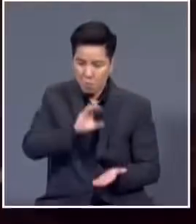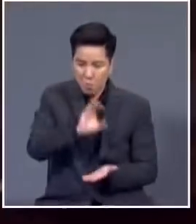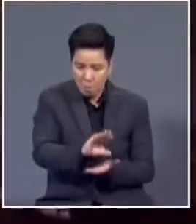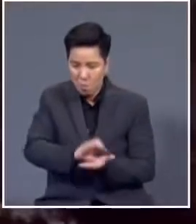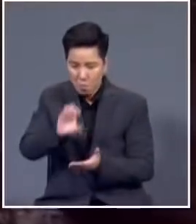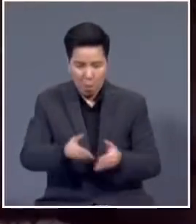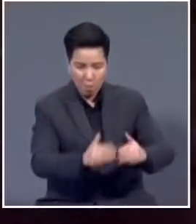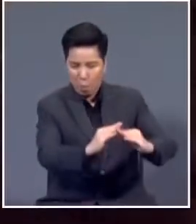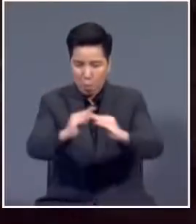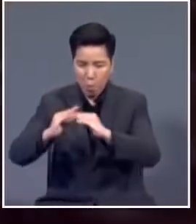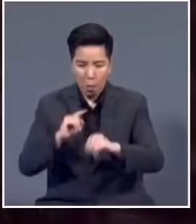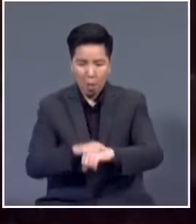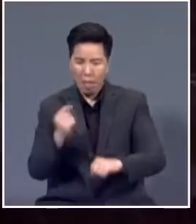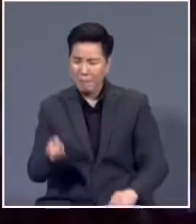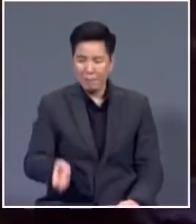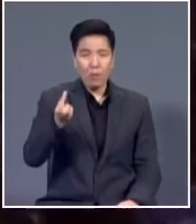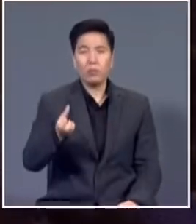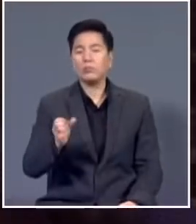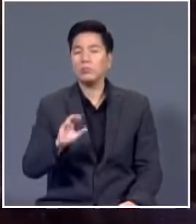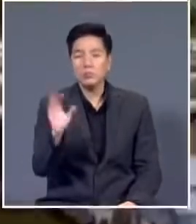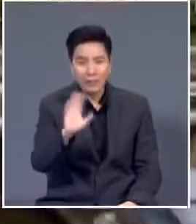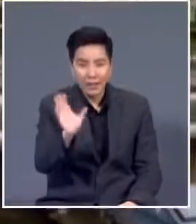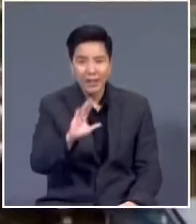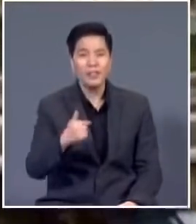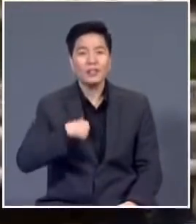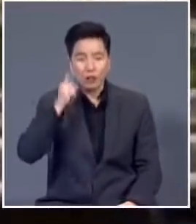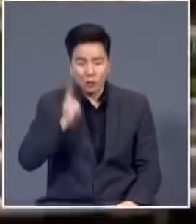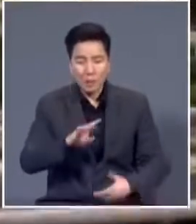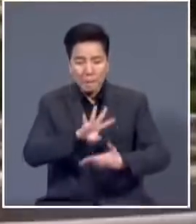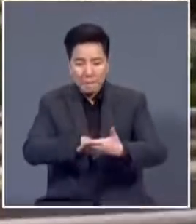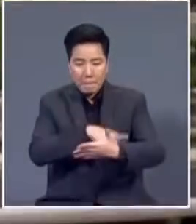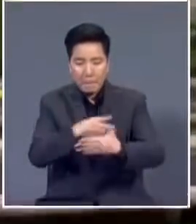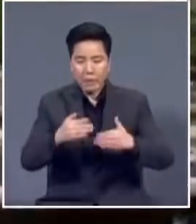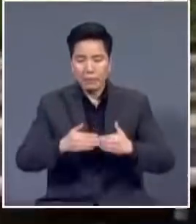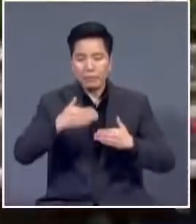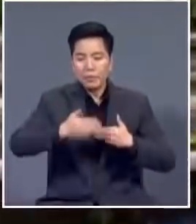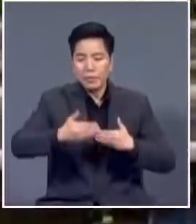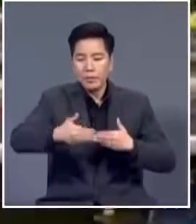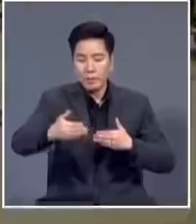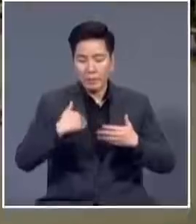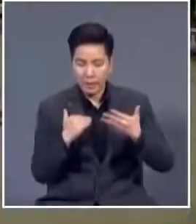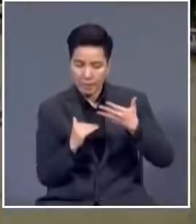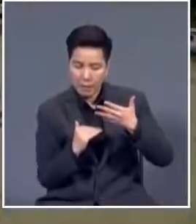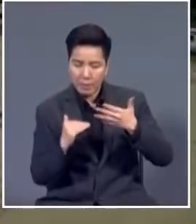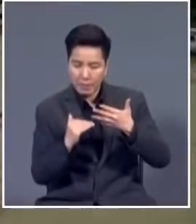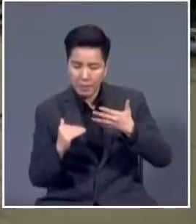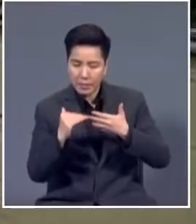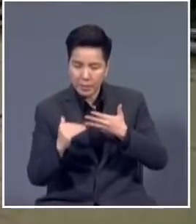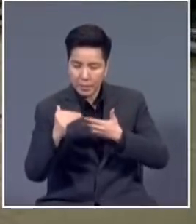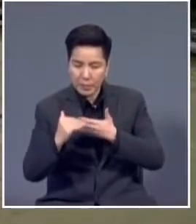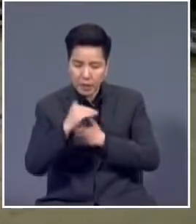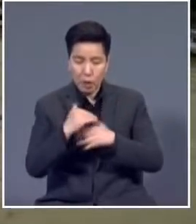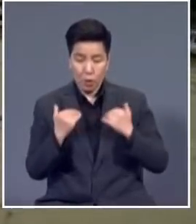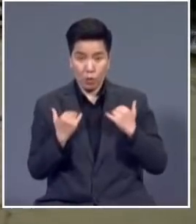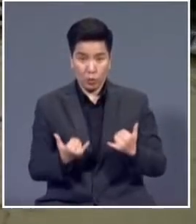ราต้องการในเวลาอันสั้นดังนั้นเราจำเป็นต้องมีการกำหนดยุทธศาสตร์ชาติมีการพัฒนาอย่างเป็นขั้นเป็นตอนปัจจุบันแ